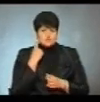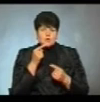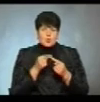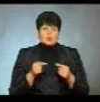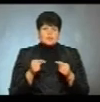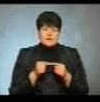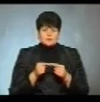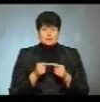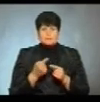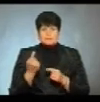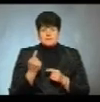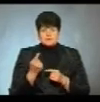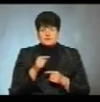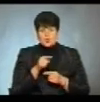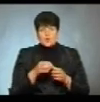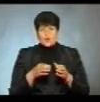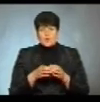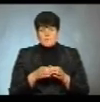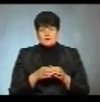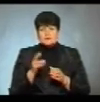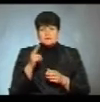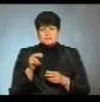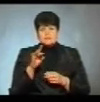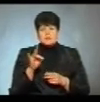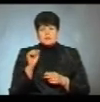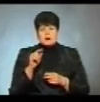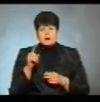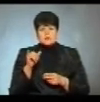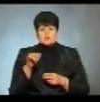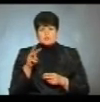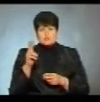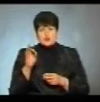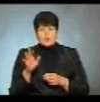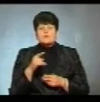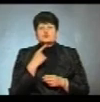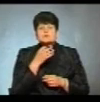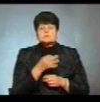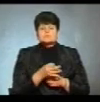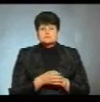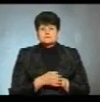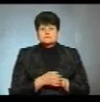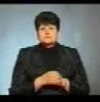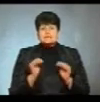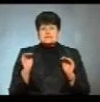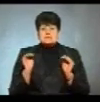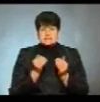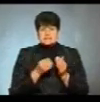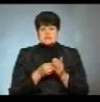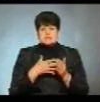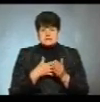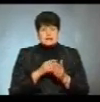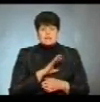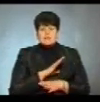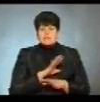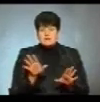конкретику, першу конкретику від його команди Дмитра Разумкова. Що було сказано? Зниження тарифів не